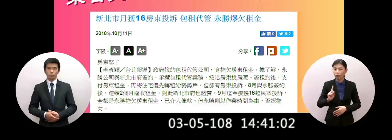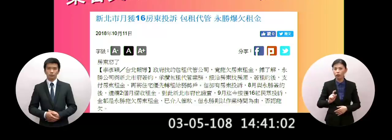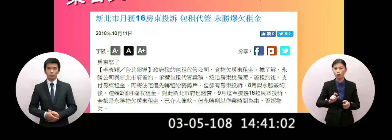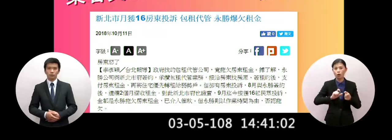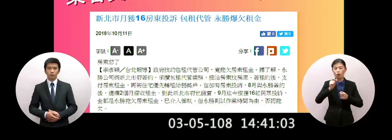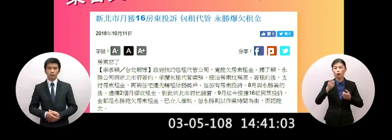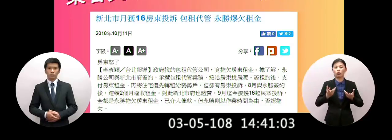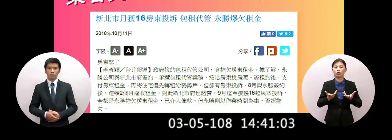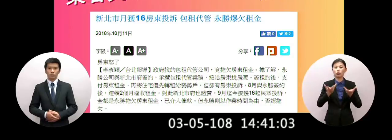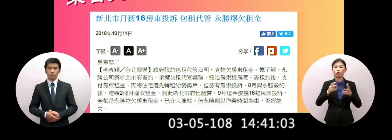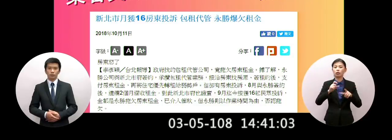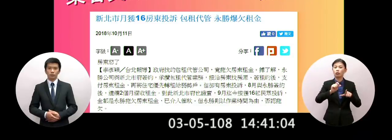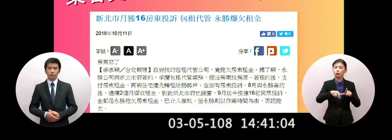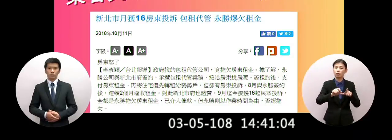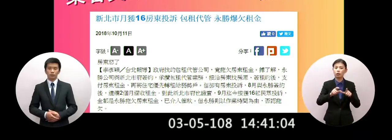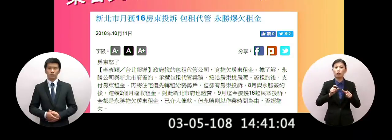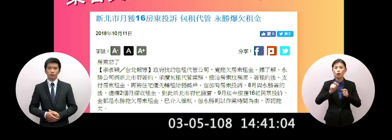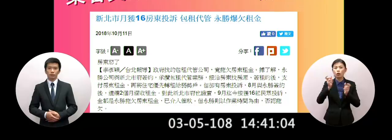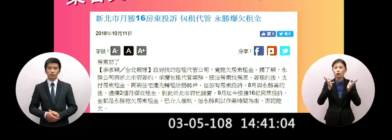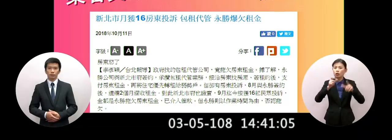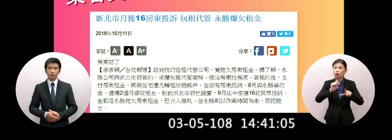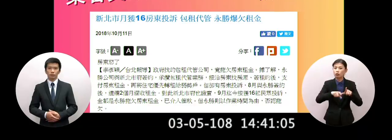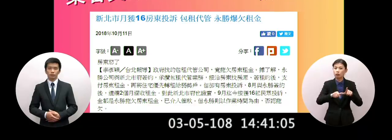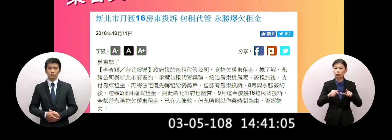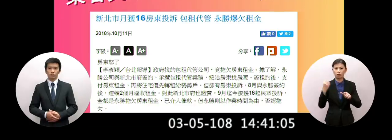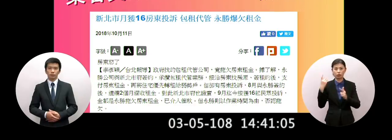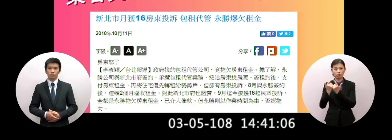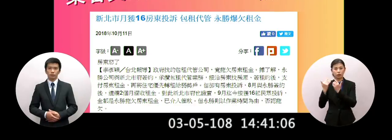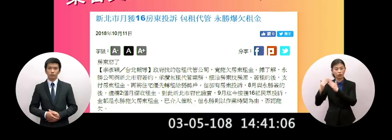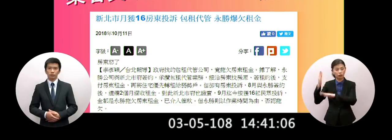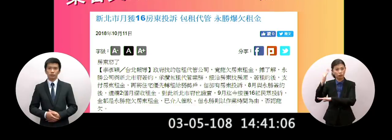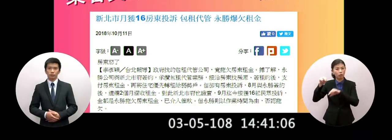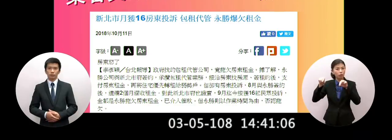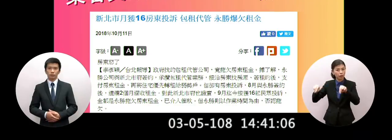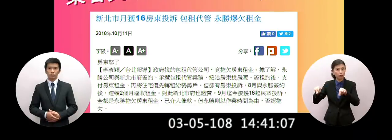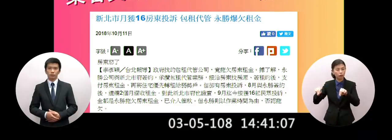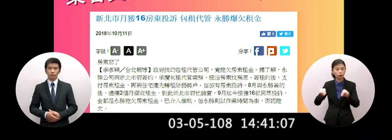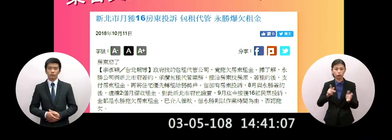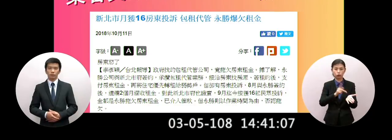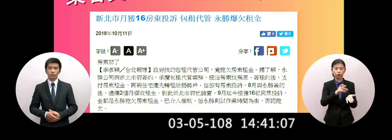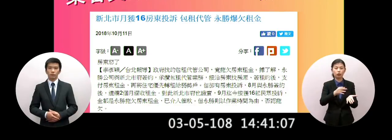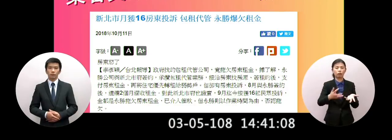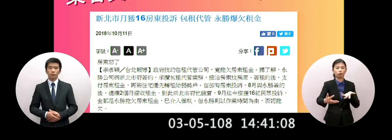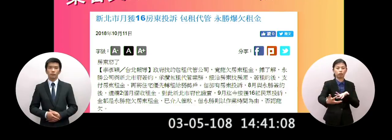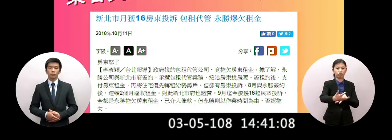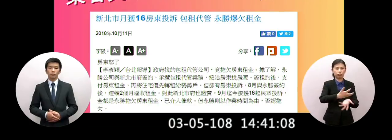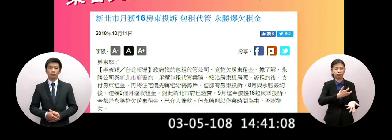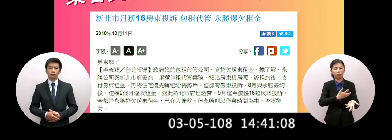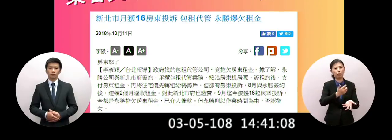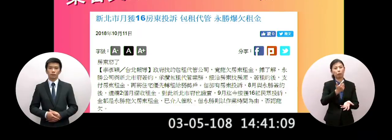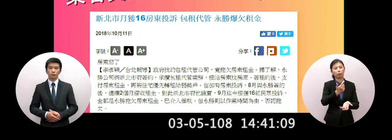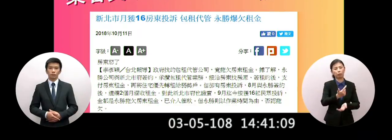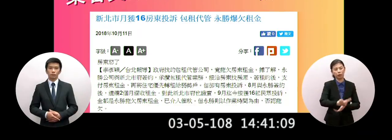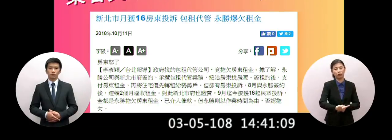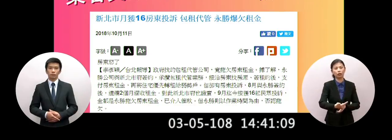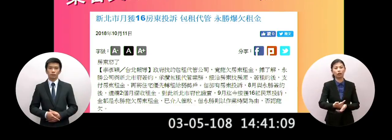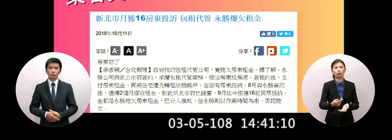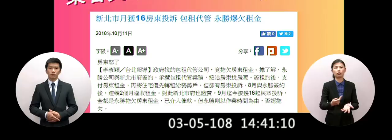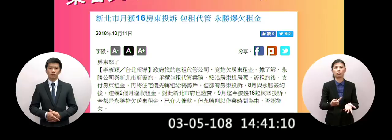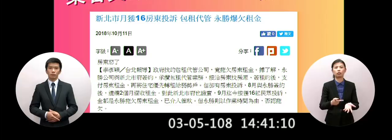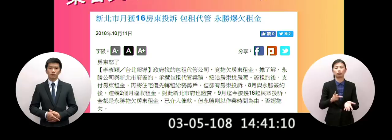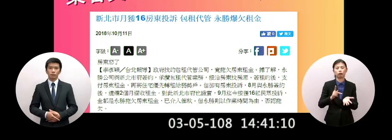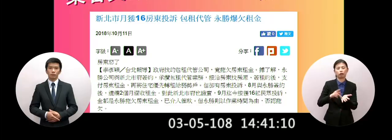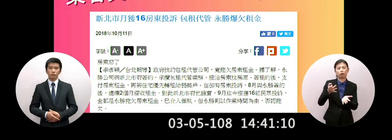盛公司哦，他跟新北市签约，但是他收租金也收得晚，然后还欠租，那这个问题解决了没